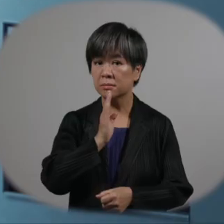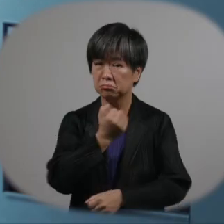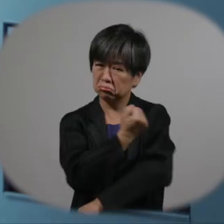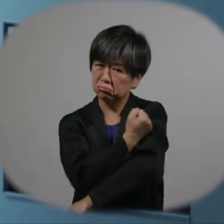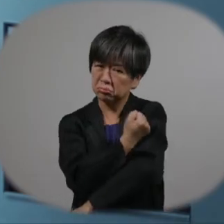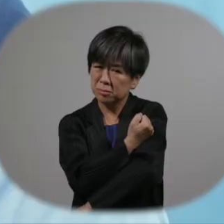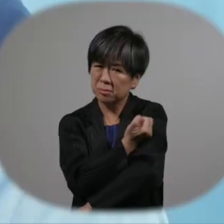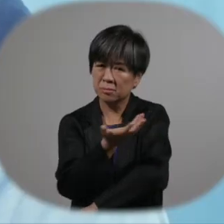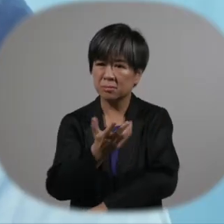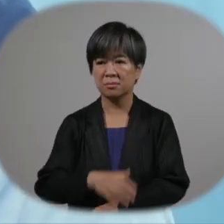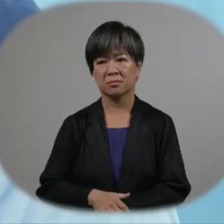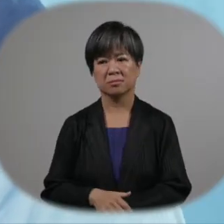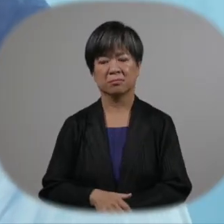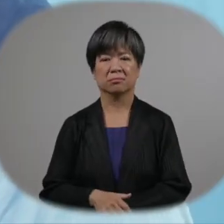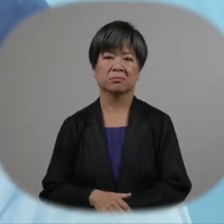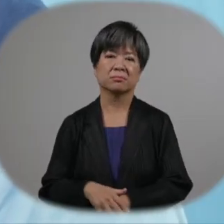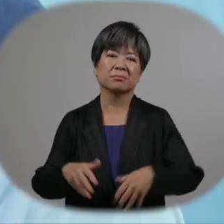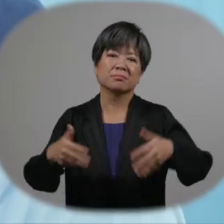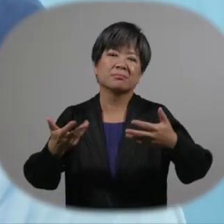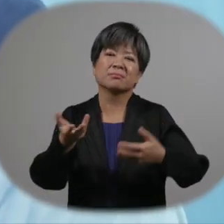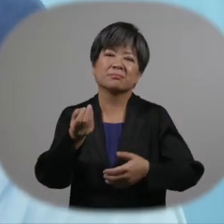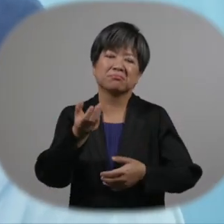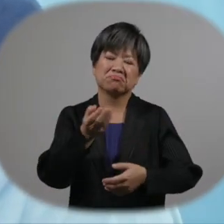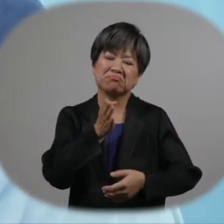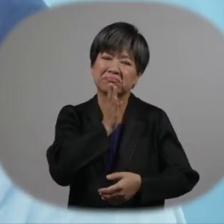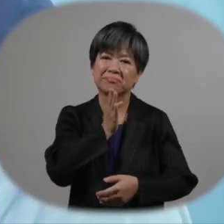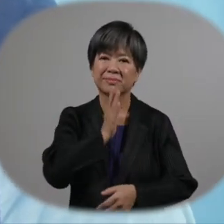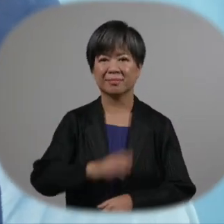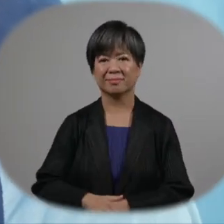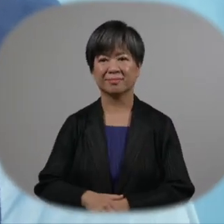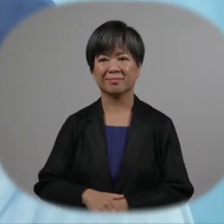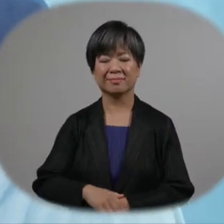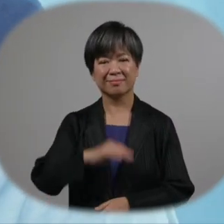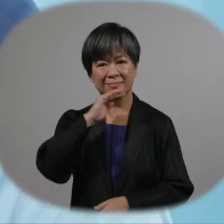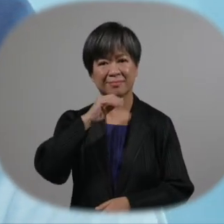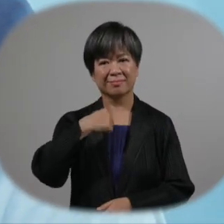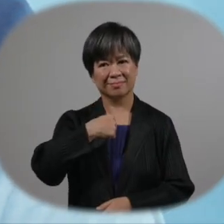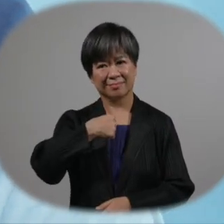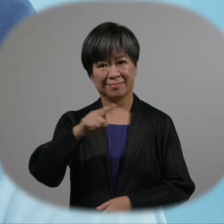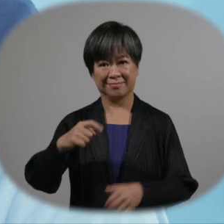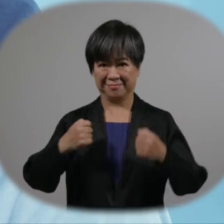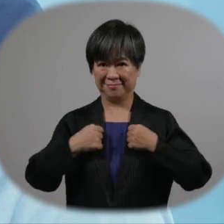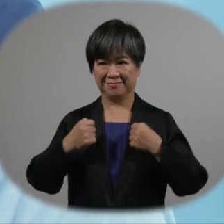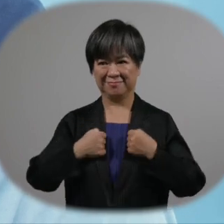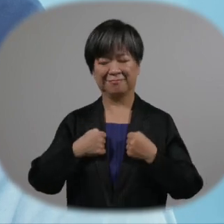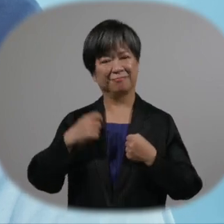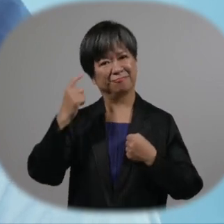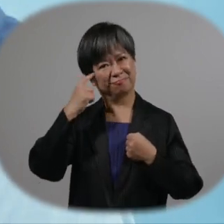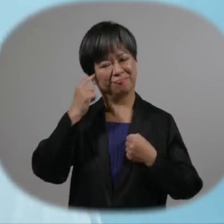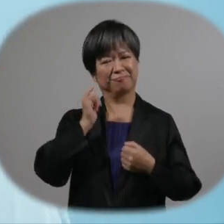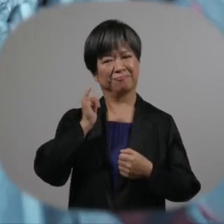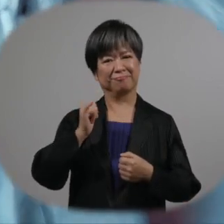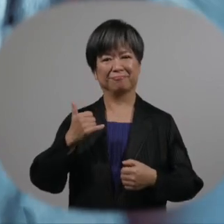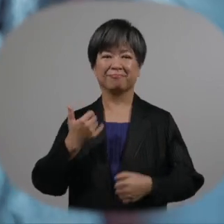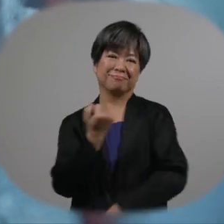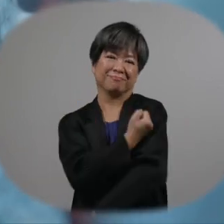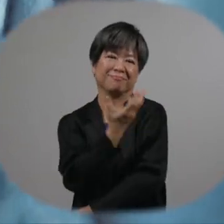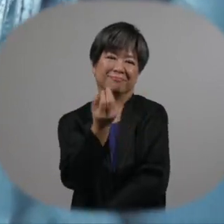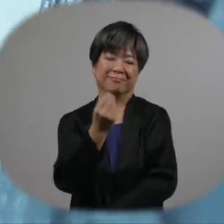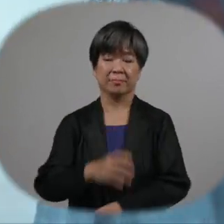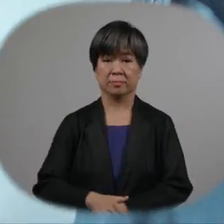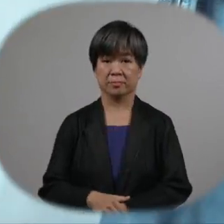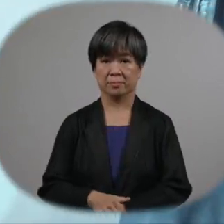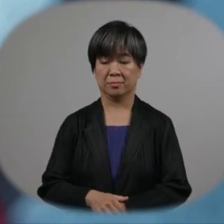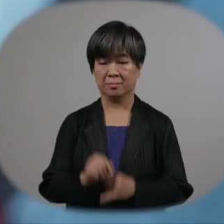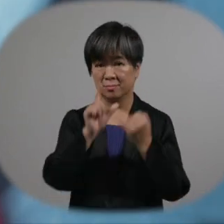会很辛苦啊？ 工作本来就不轻松，可是等一下想到要去练习，就觉得不辛苦了。 我们秀娟